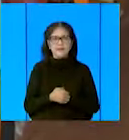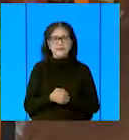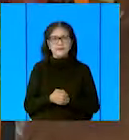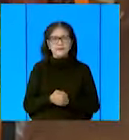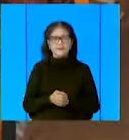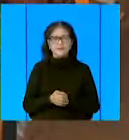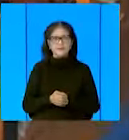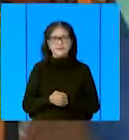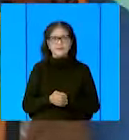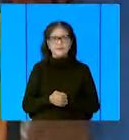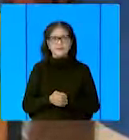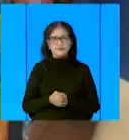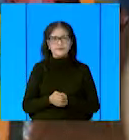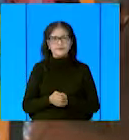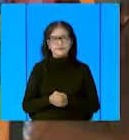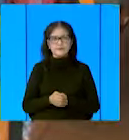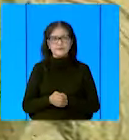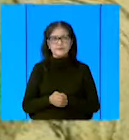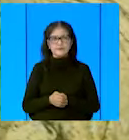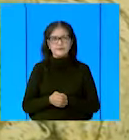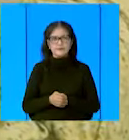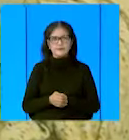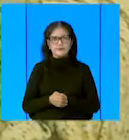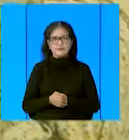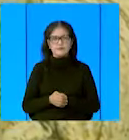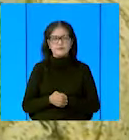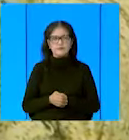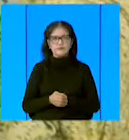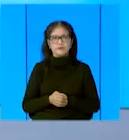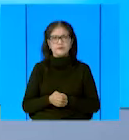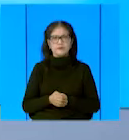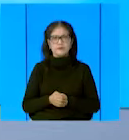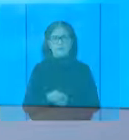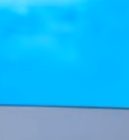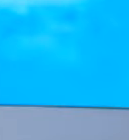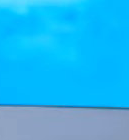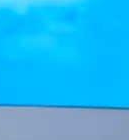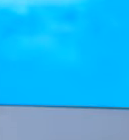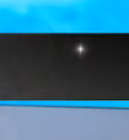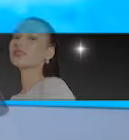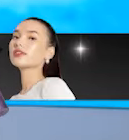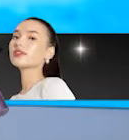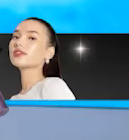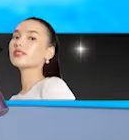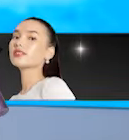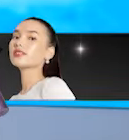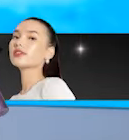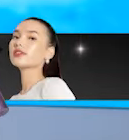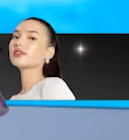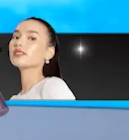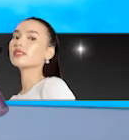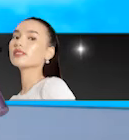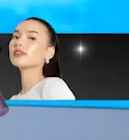Dari Tangerang, Banten dan Blitar, Jawa Timur, tim kontributor iNews melaporkan. Kita ke informasi ekonomi. Pemirsa, harga